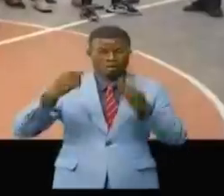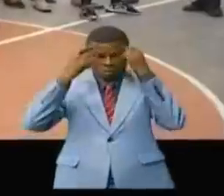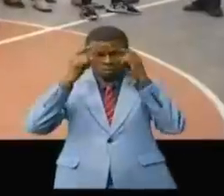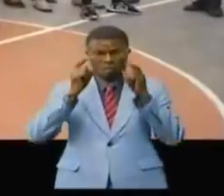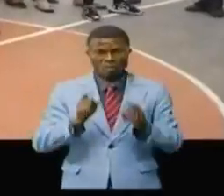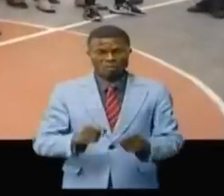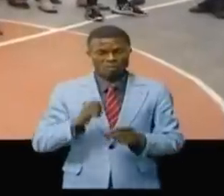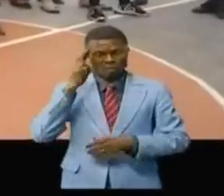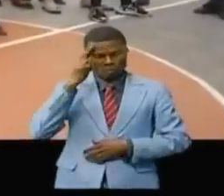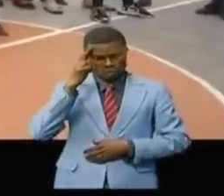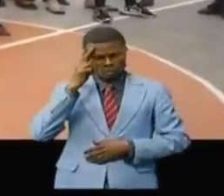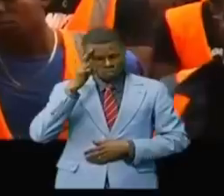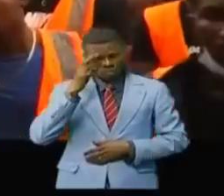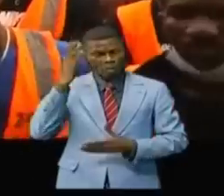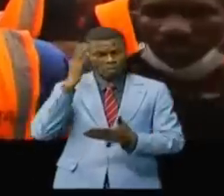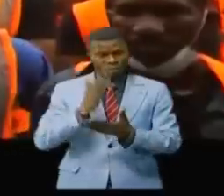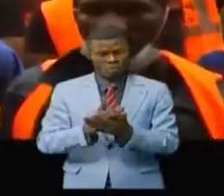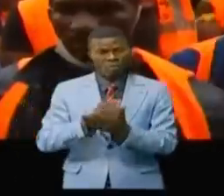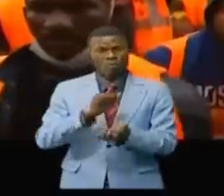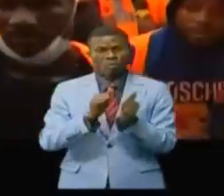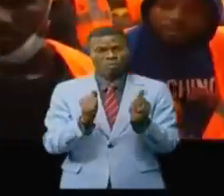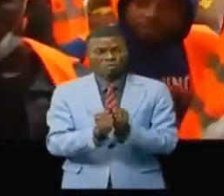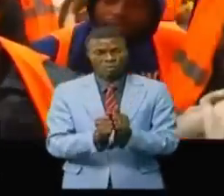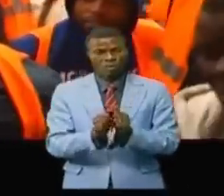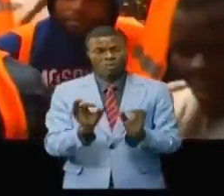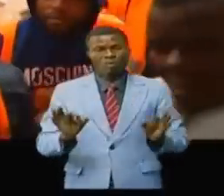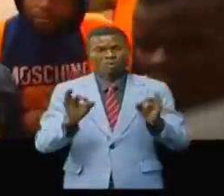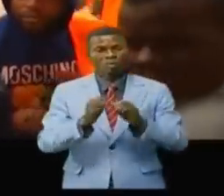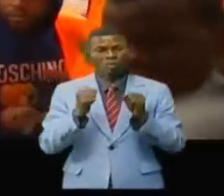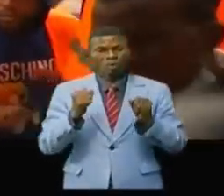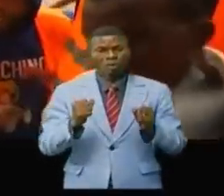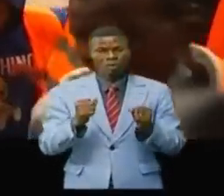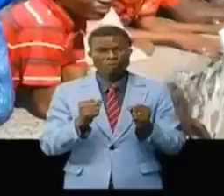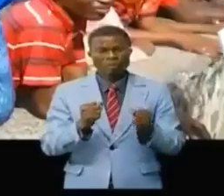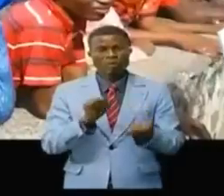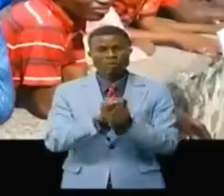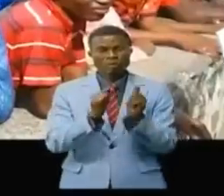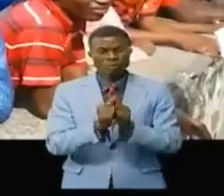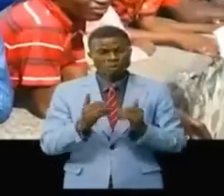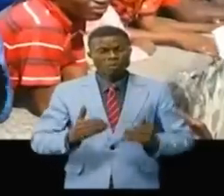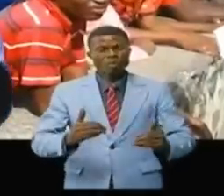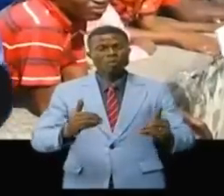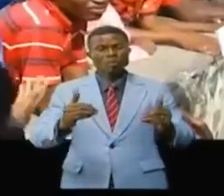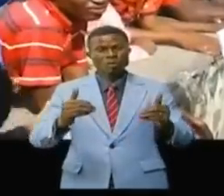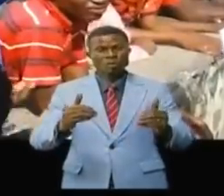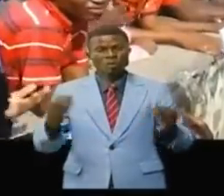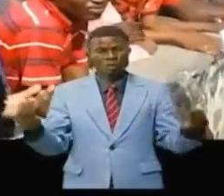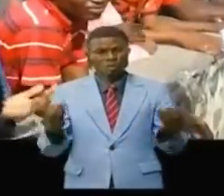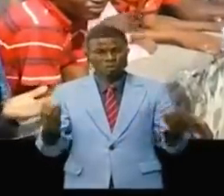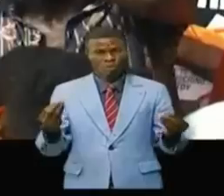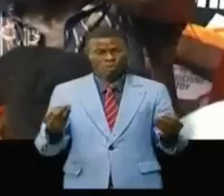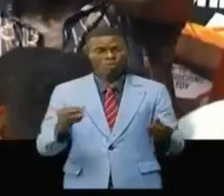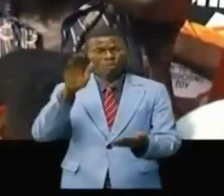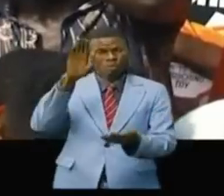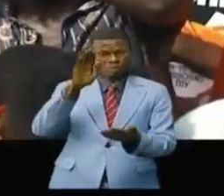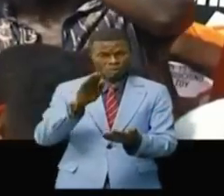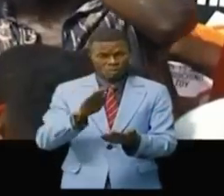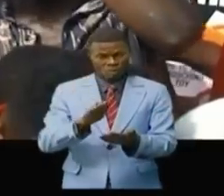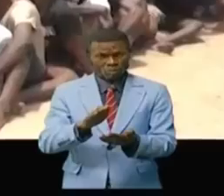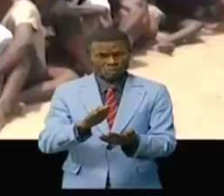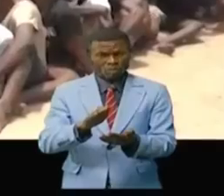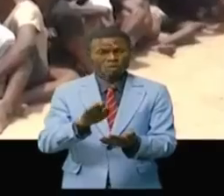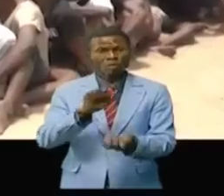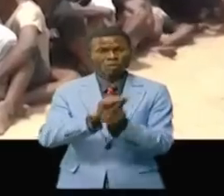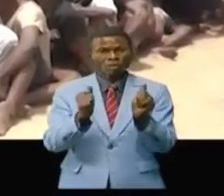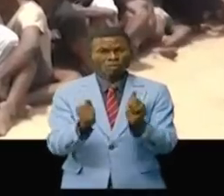à réfléchir pour peaufiner des stratégies fortes et efficaces ainsi que contraignantes, enfin de réduire de moitié ces